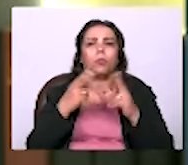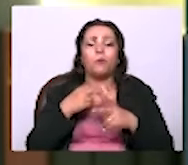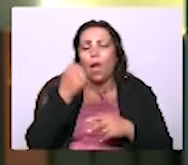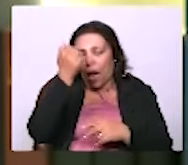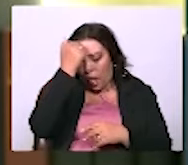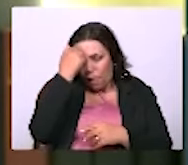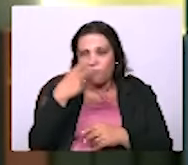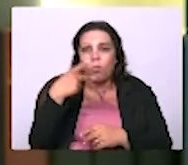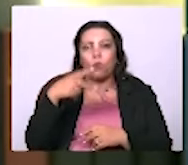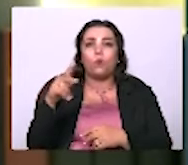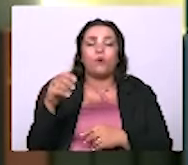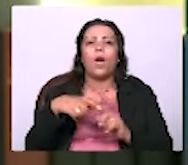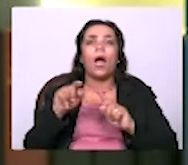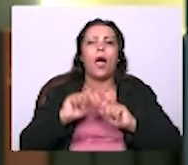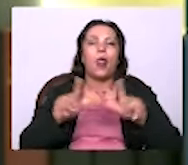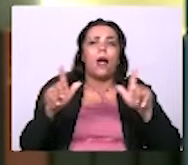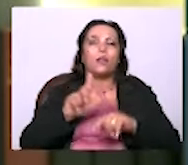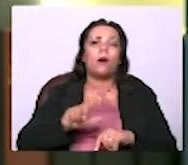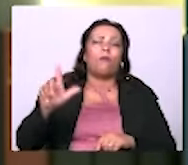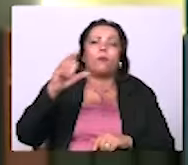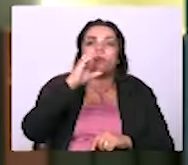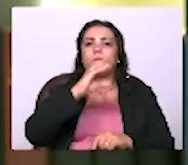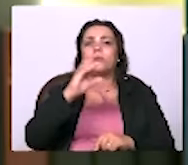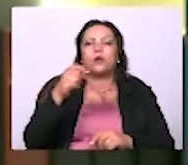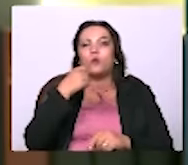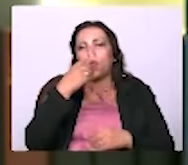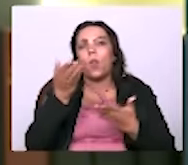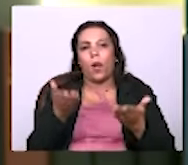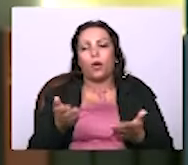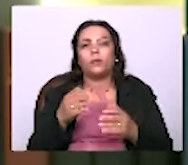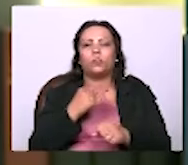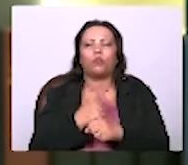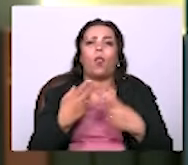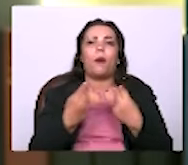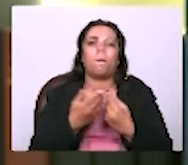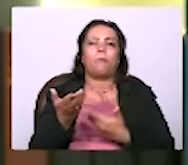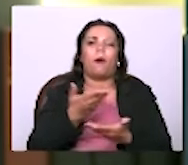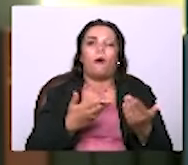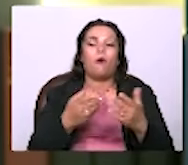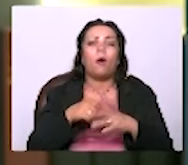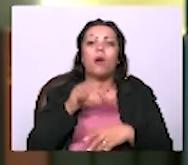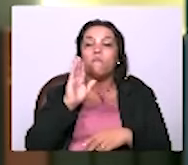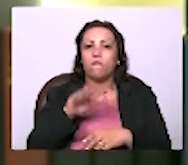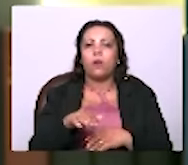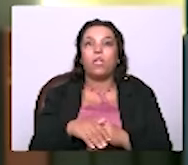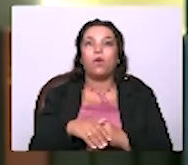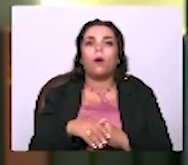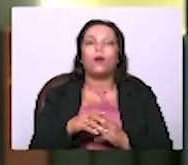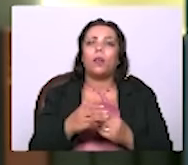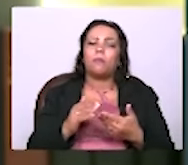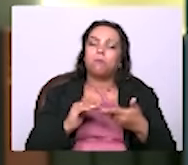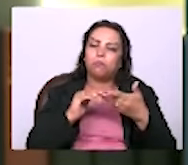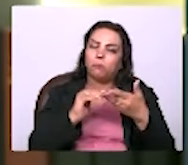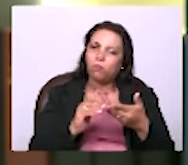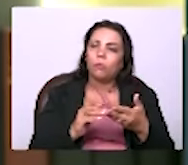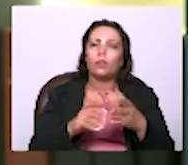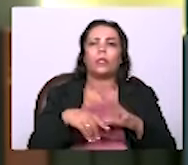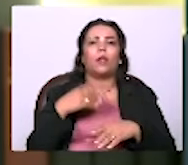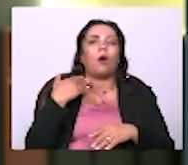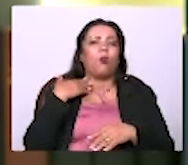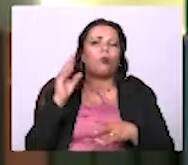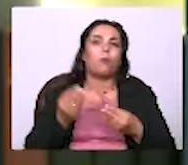2022 اللي اعلن عنه الرئيس عبد الفتاح السيسي وكان في قدر من التقدير والاحتفاء ورد